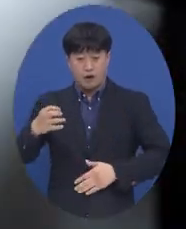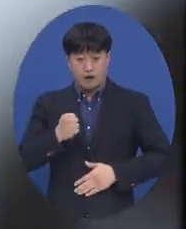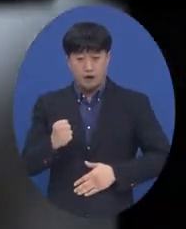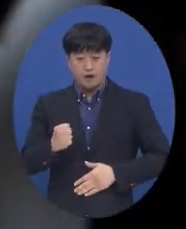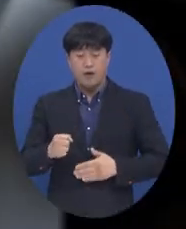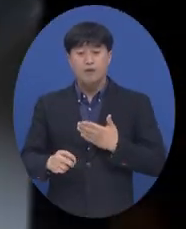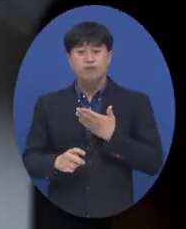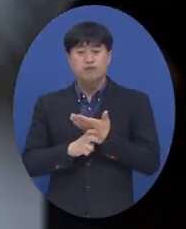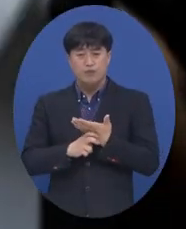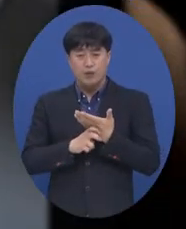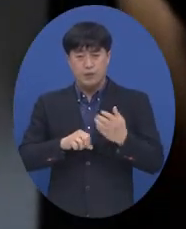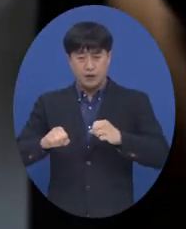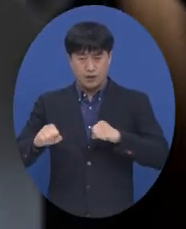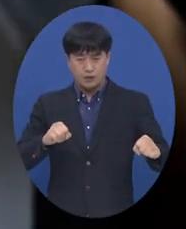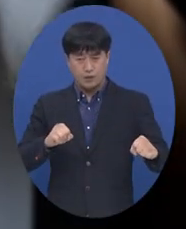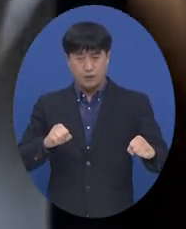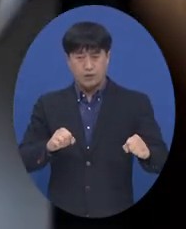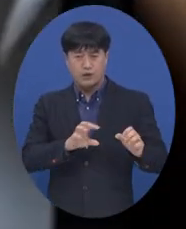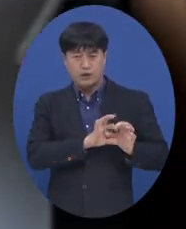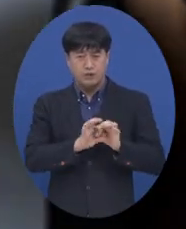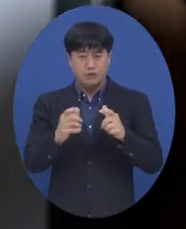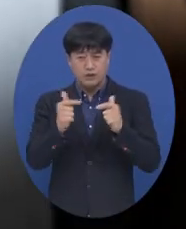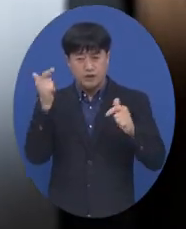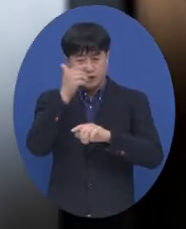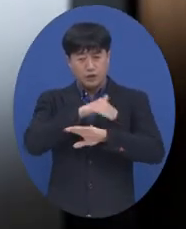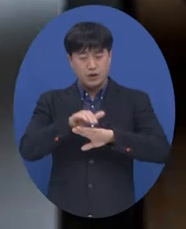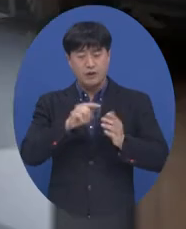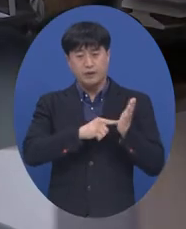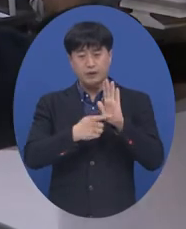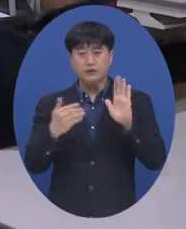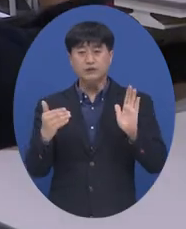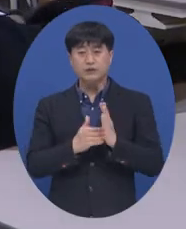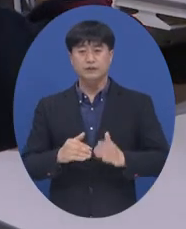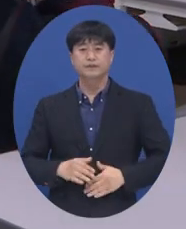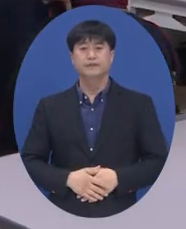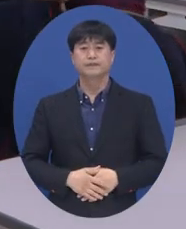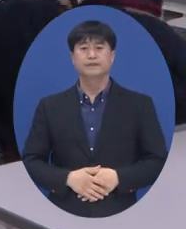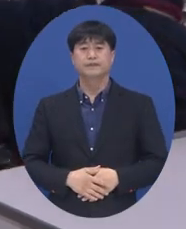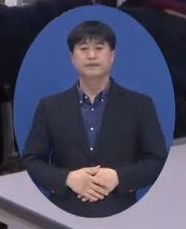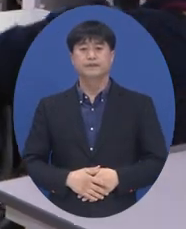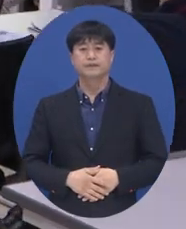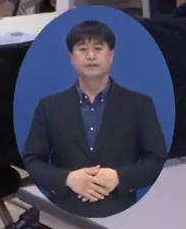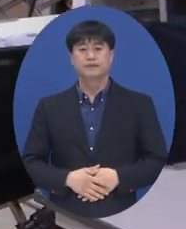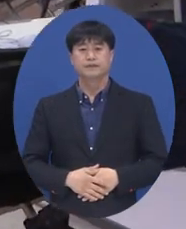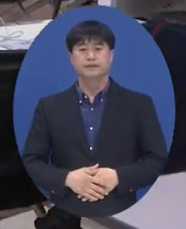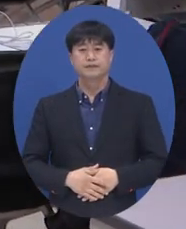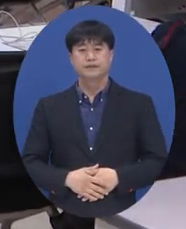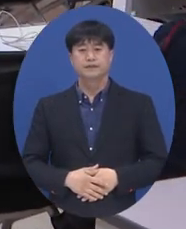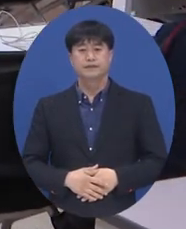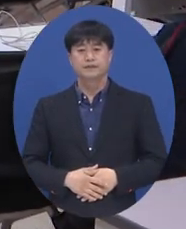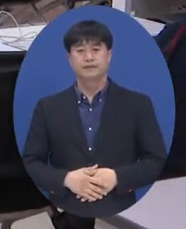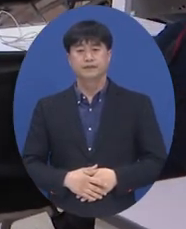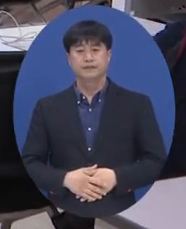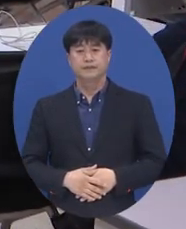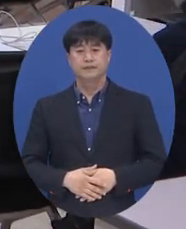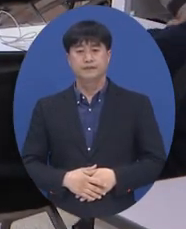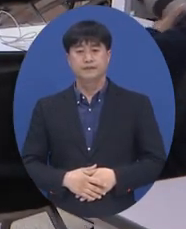불법 행위 수사를 지속적으로 확대해 나갈 계획이라고 밝혔습니다. 경기 CCTV 최창순입니다.